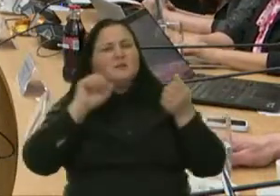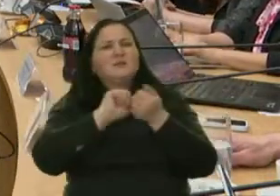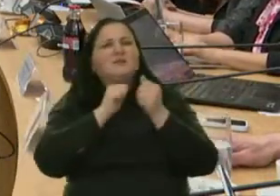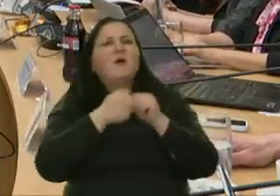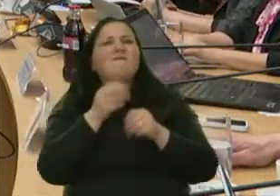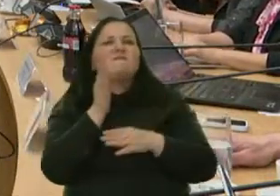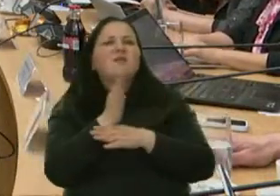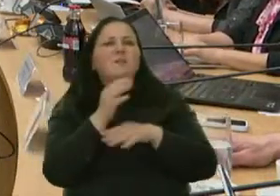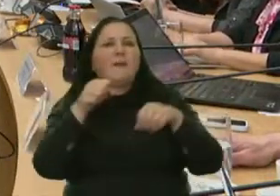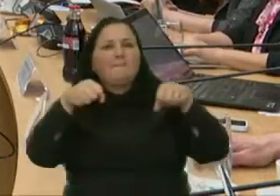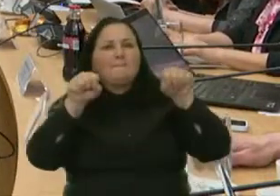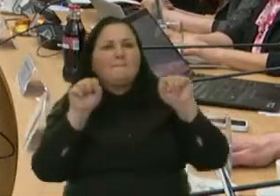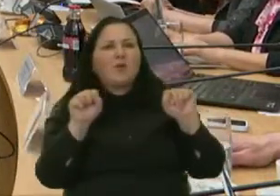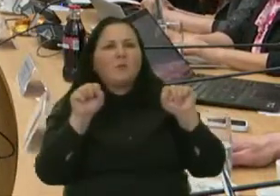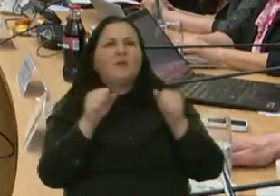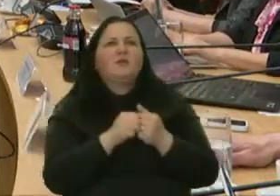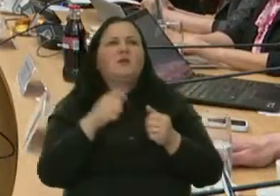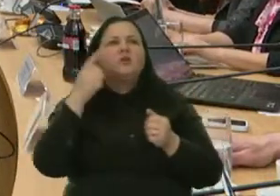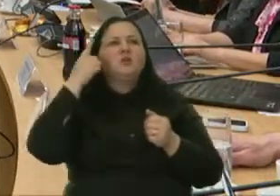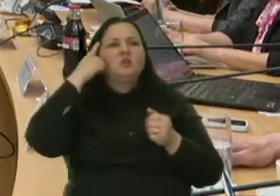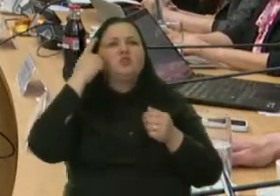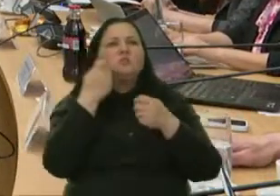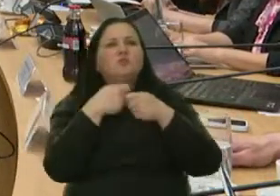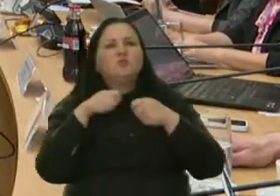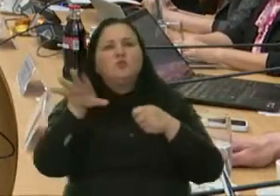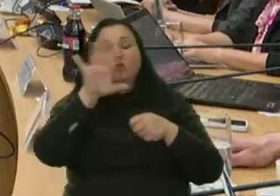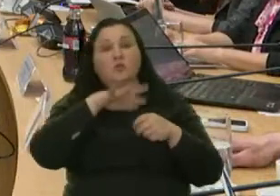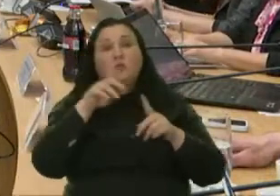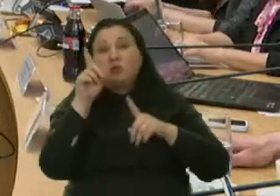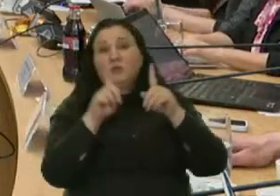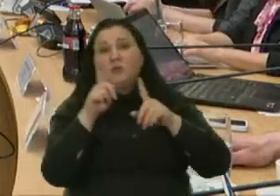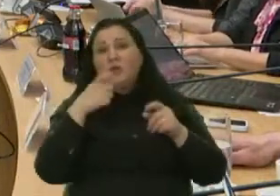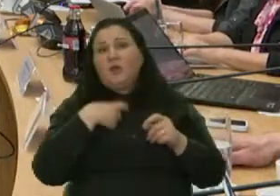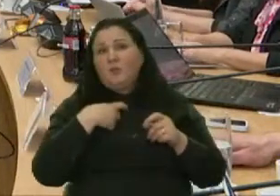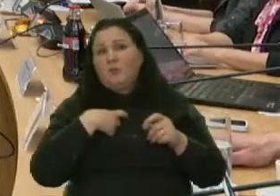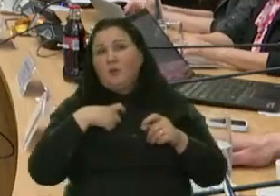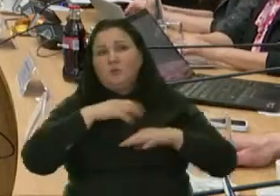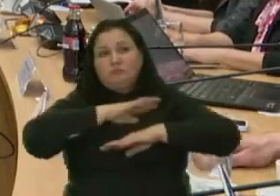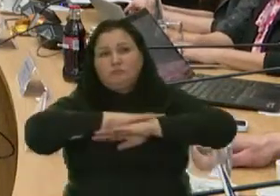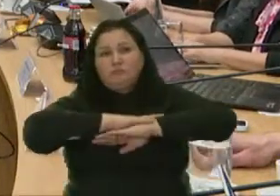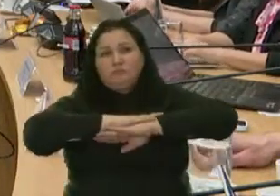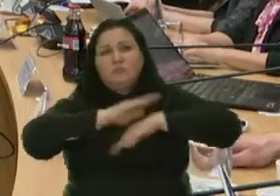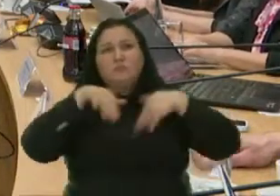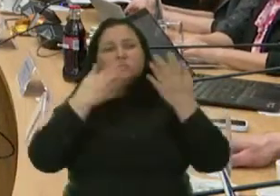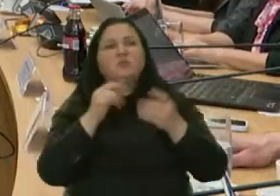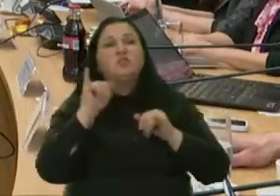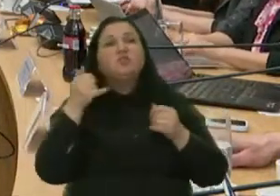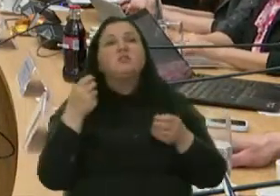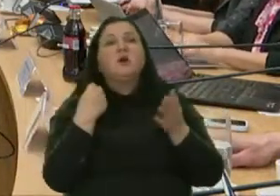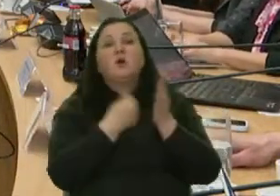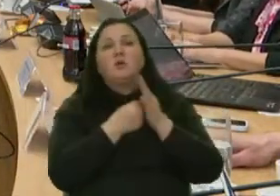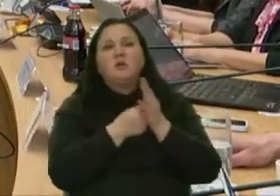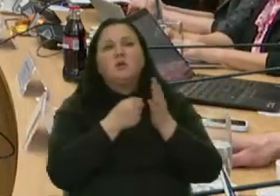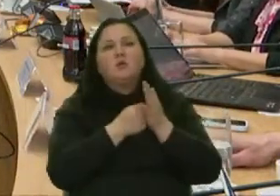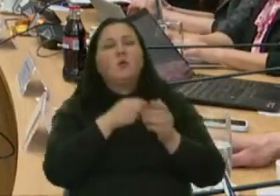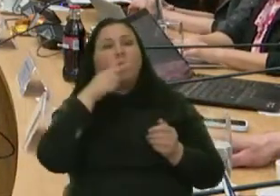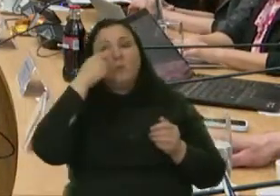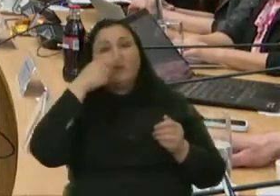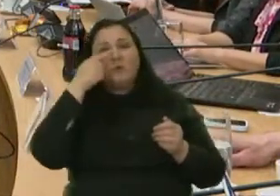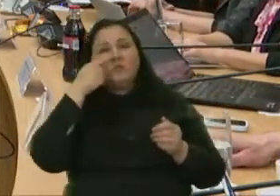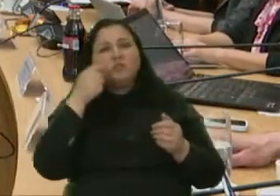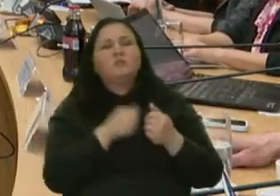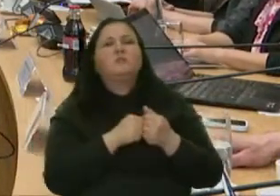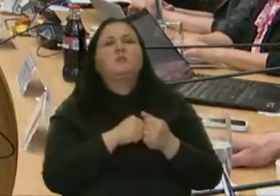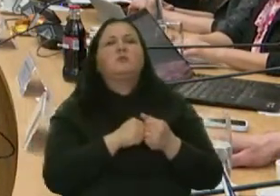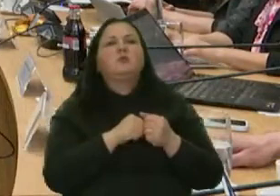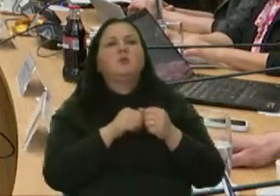proprietare ști știm cu toții asta dacă va putea să manifeste și să achiziționeze municipiul asta